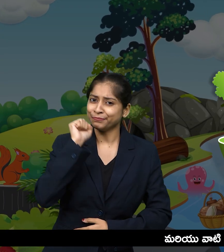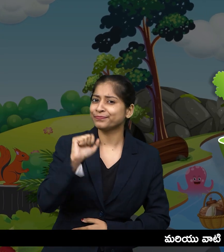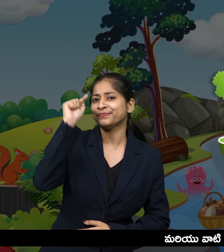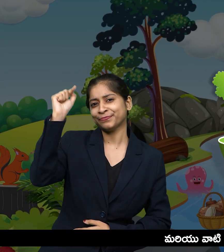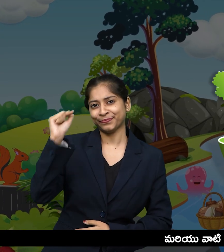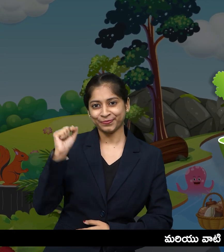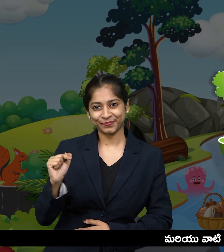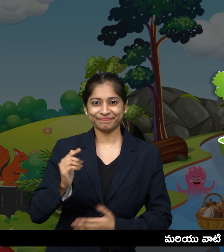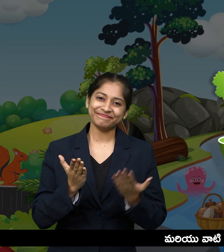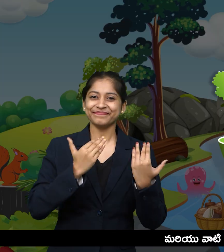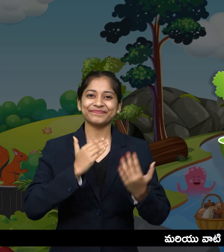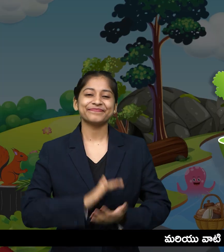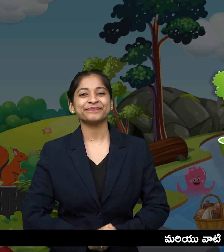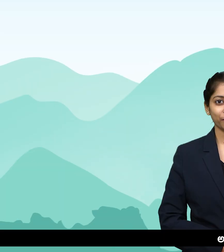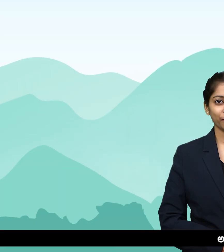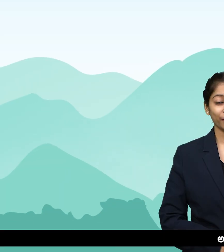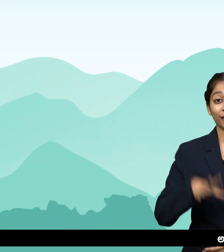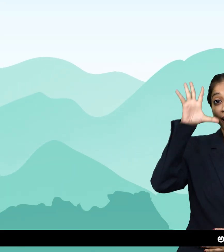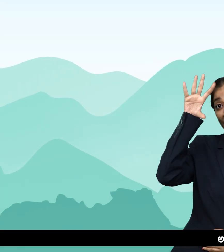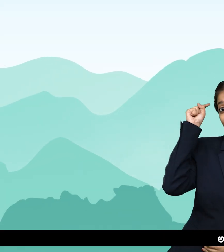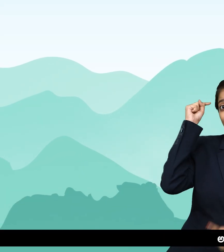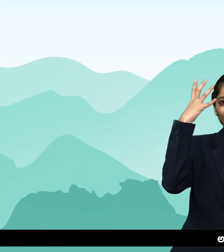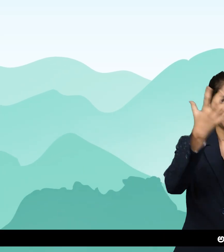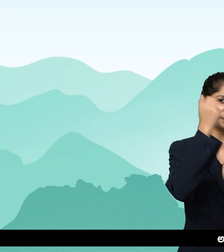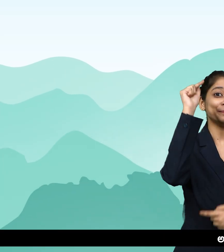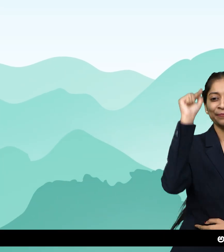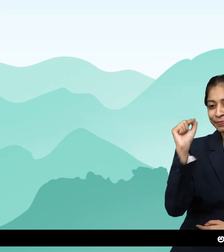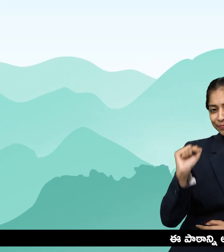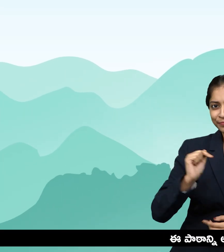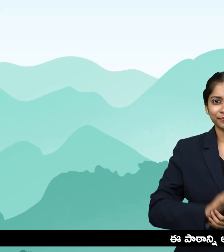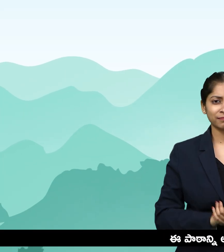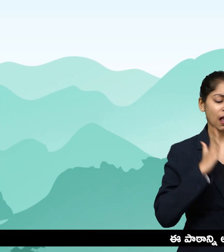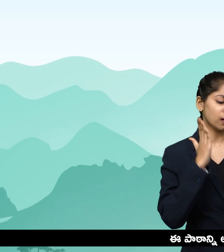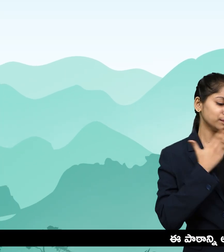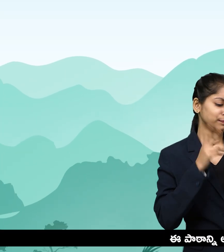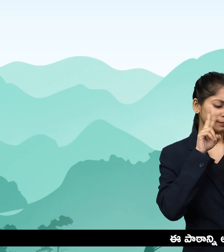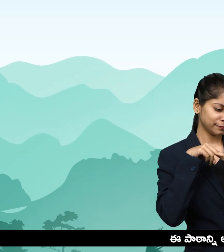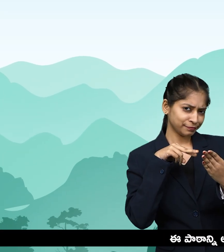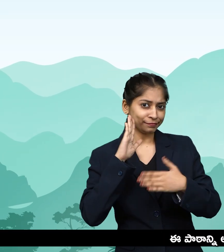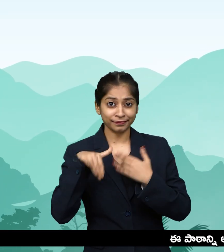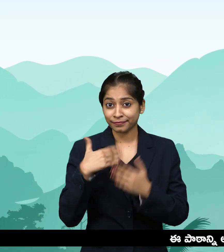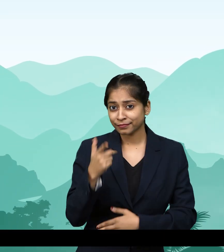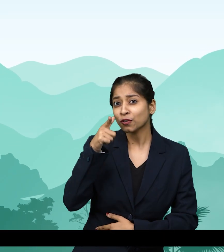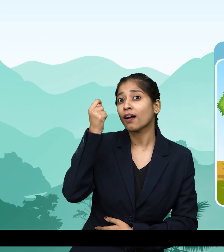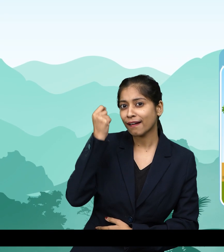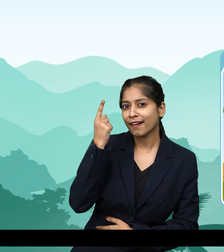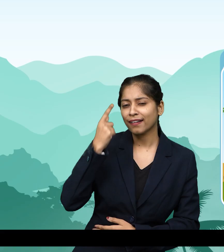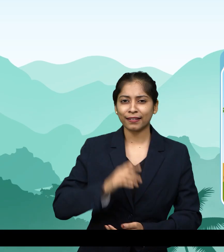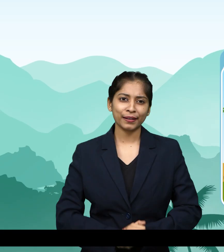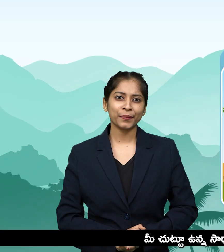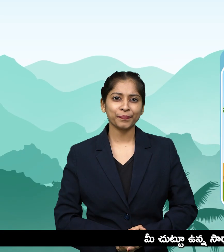వాటి లక్షణాలను నేర్చుకుంటాం. అభ్యాస ఫలితం: ఈ పాఠాన్ని అధ్యయనం చేసిన తర్వాత